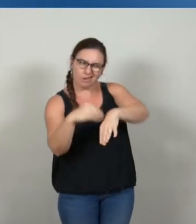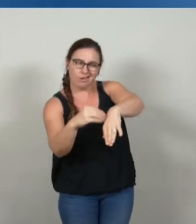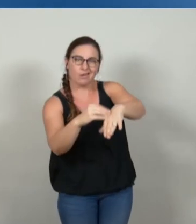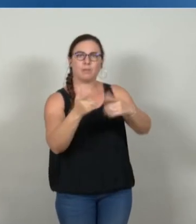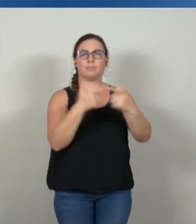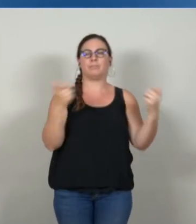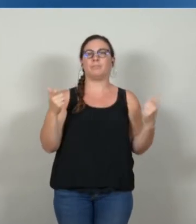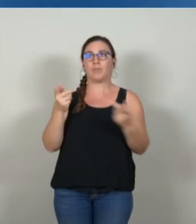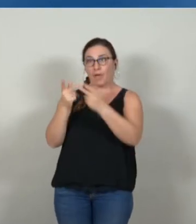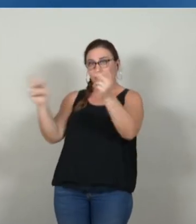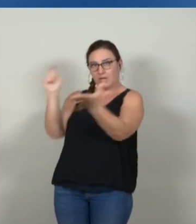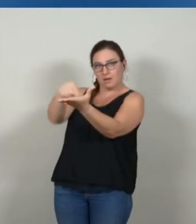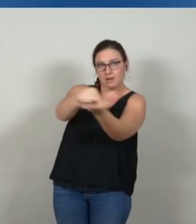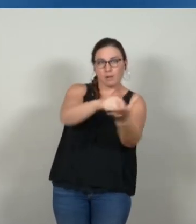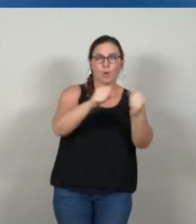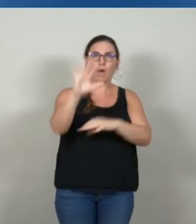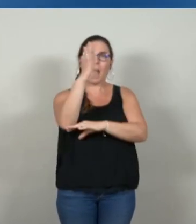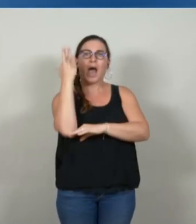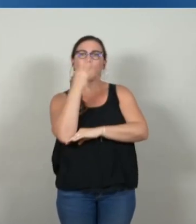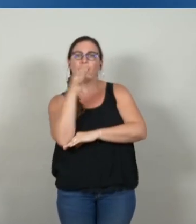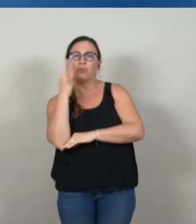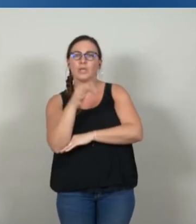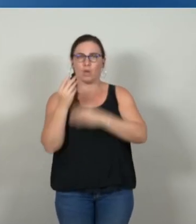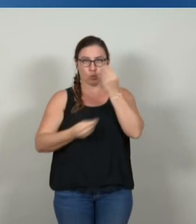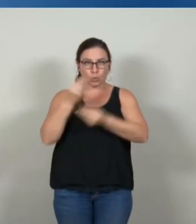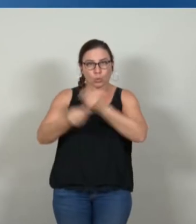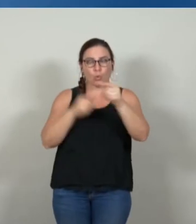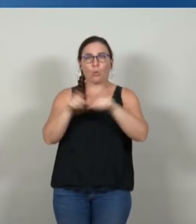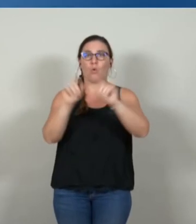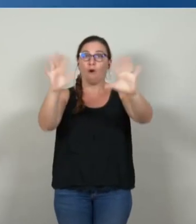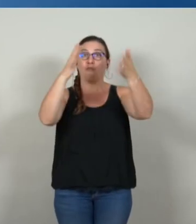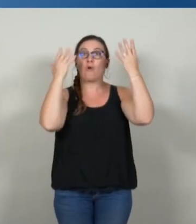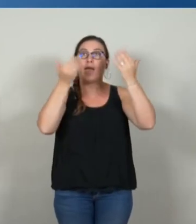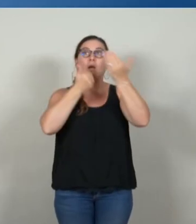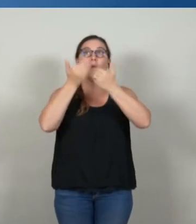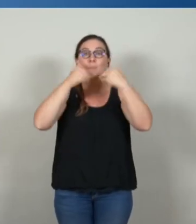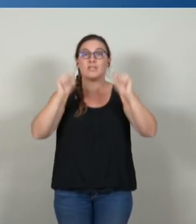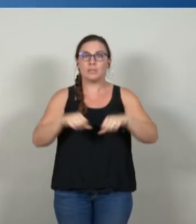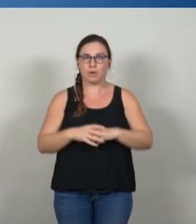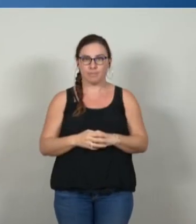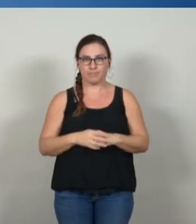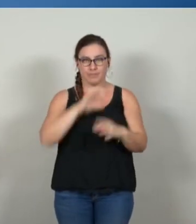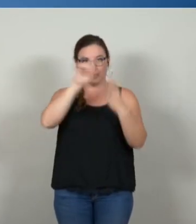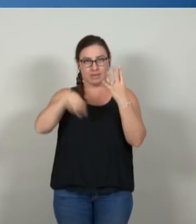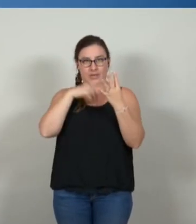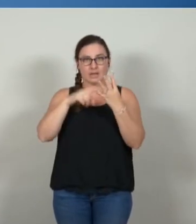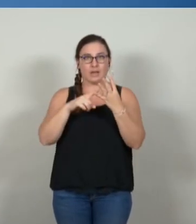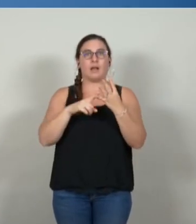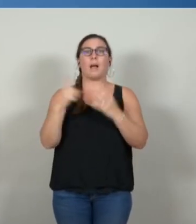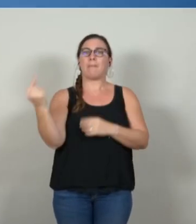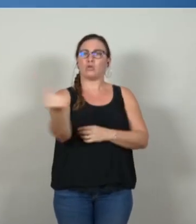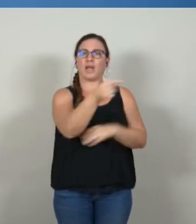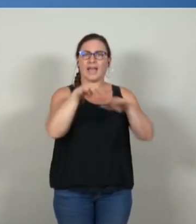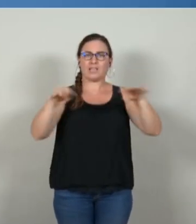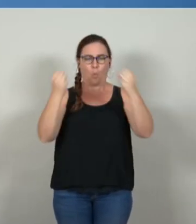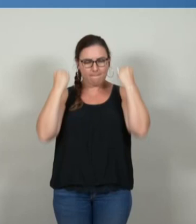nourricier dans la ville avec le don d'arbres fruitiers et l'expérimentation d'une forêt comestible en 4 consolider le réseau partenariat